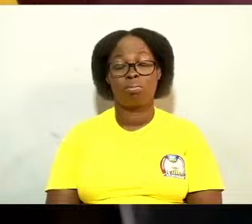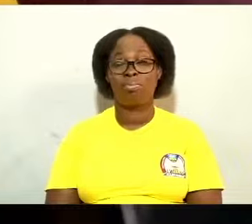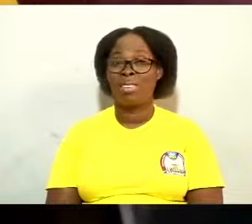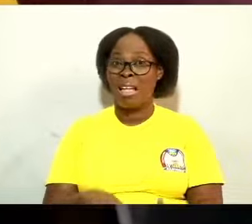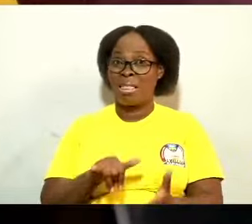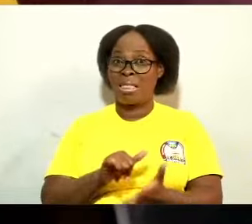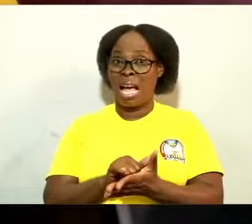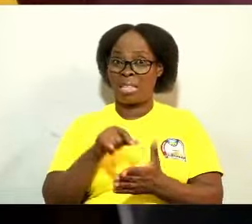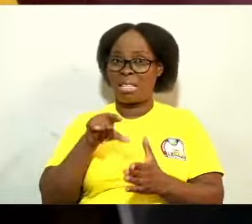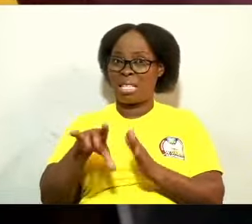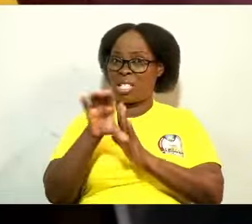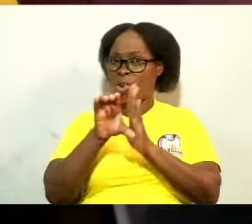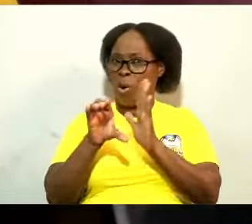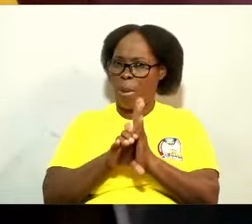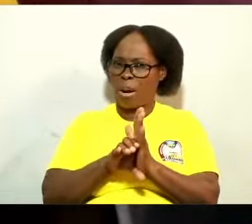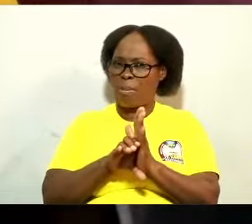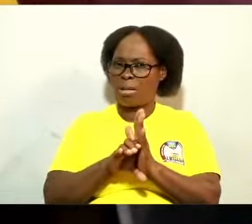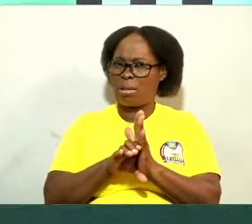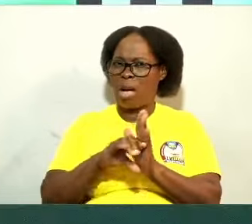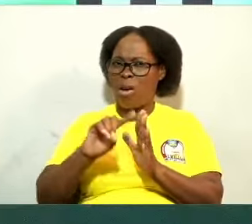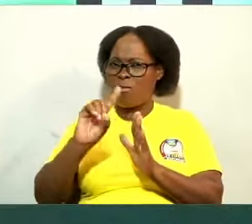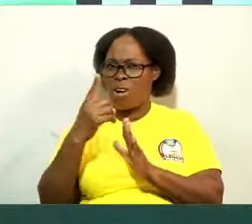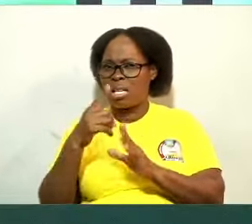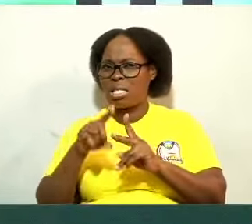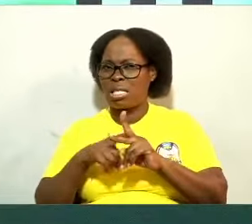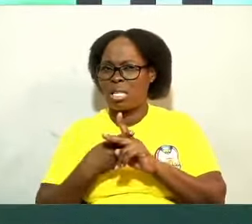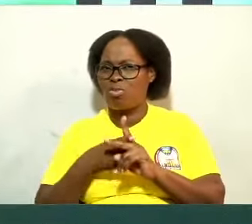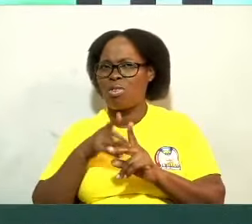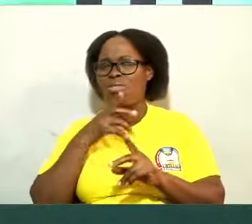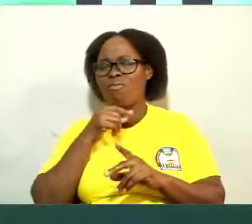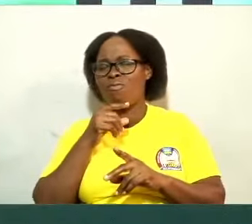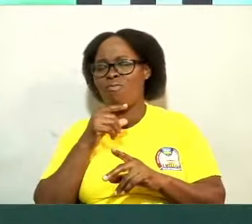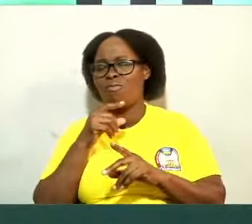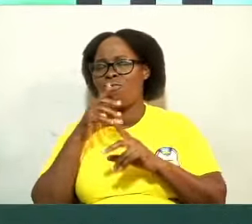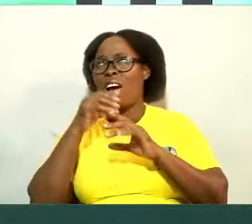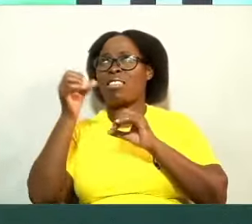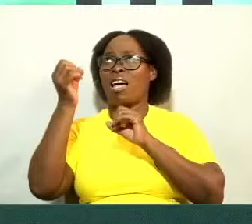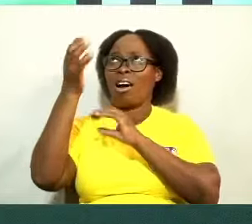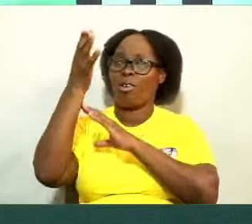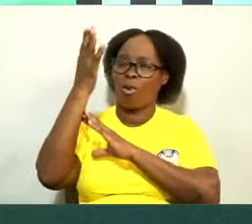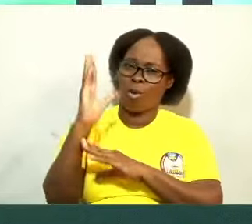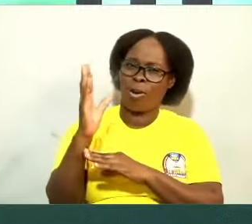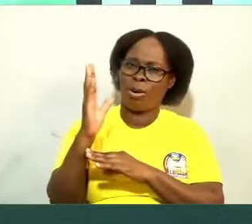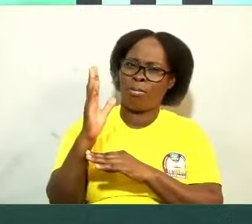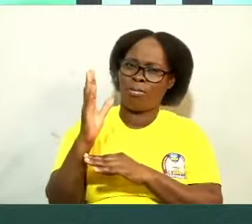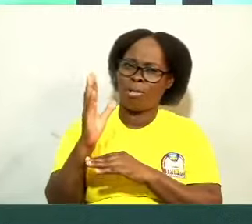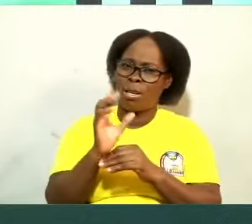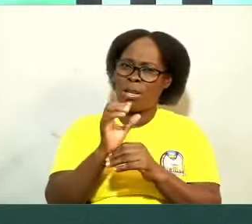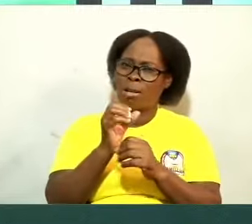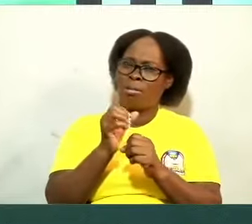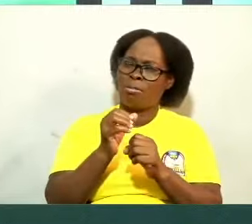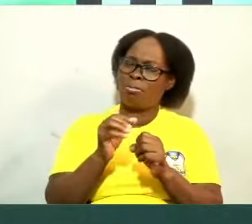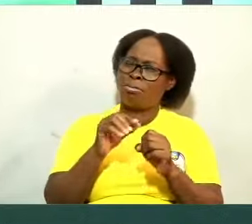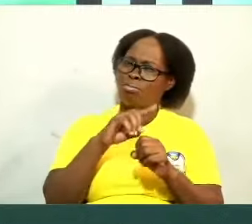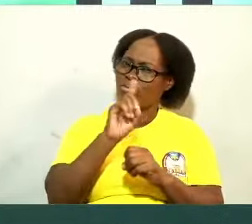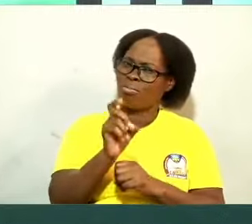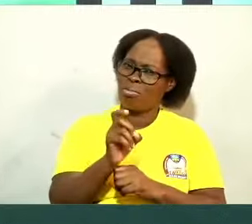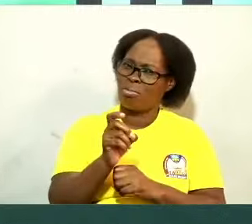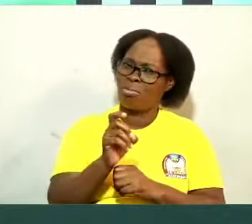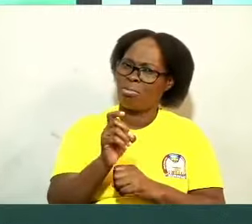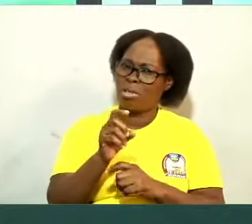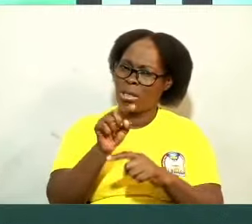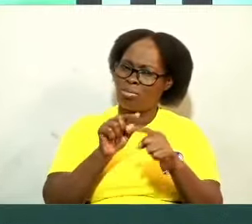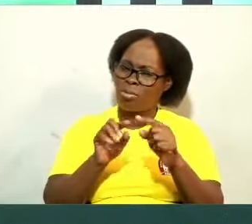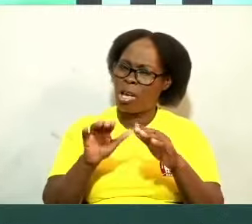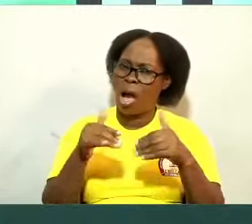Kwamba hizi amri inayoanza na baba, usizini, usiibe, usifanye nini, ndio mpende jirani yako kama nafsi yako. Je, mgawanyo